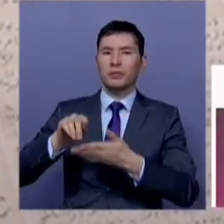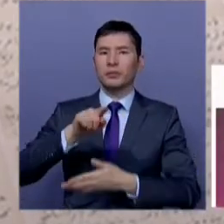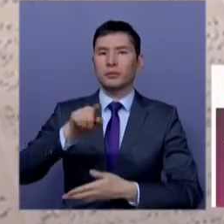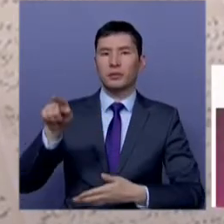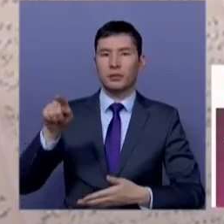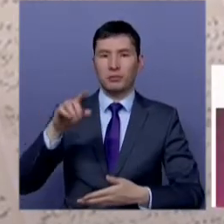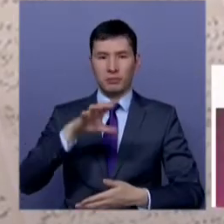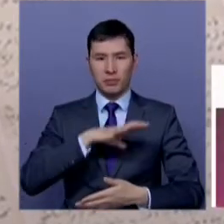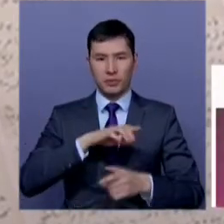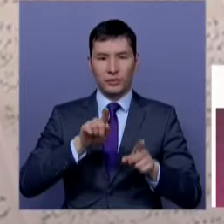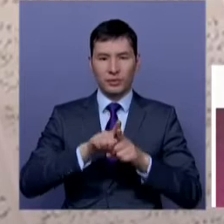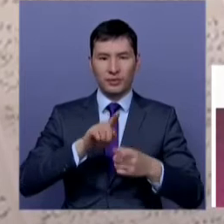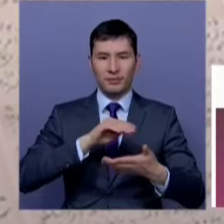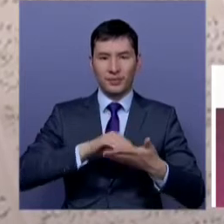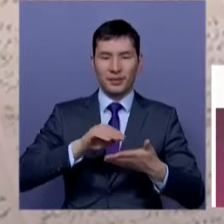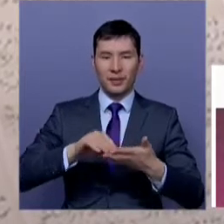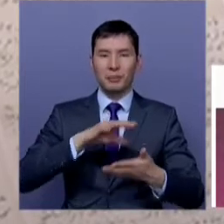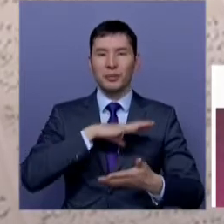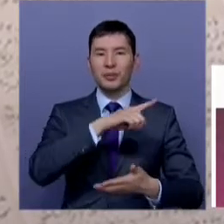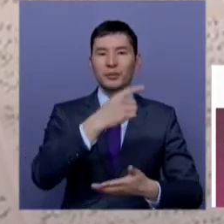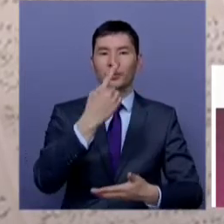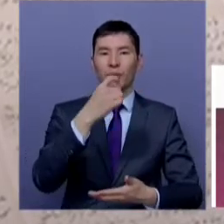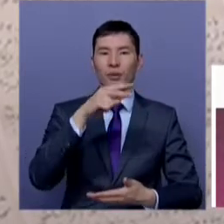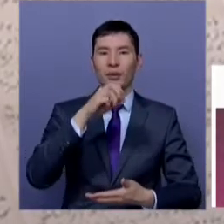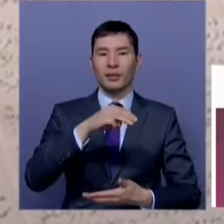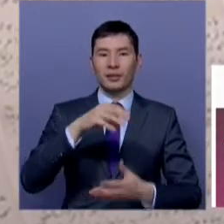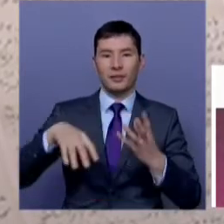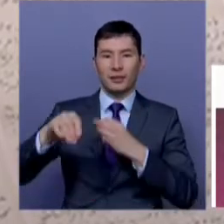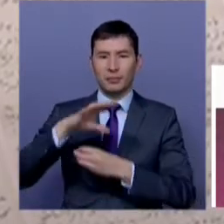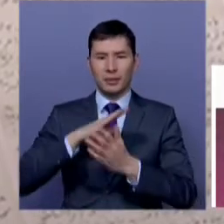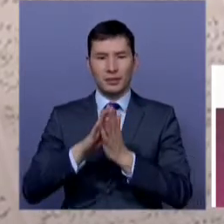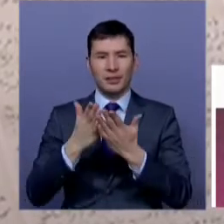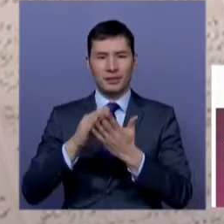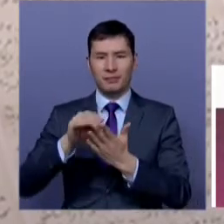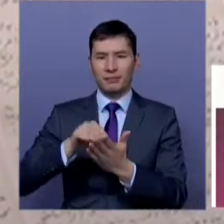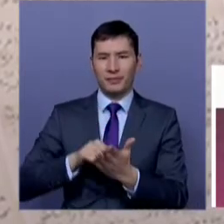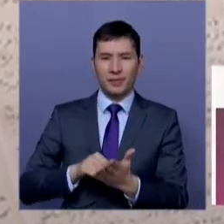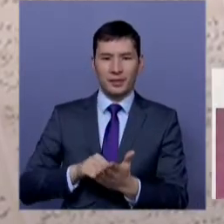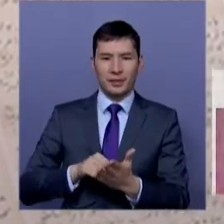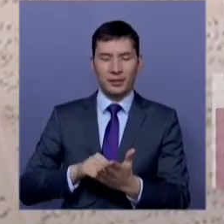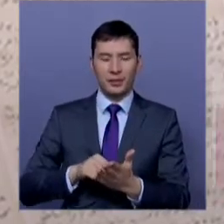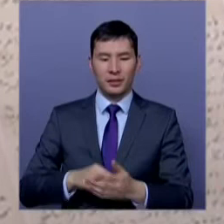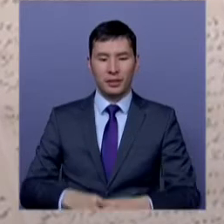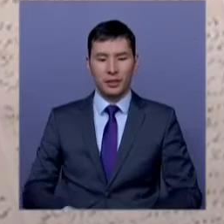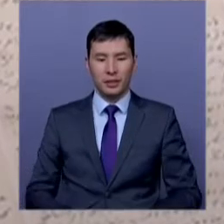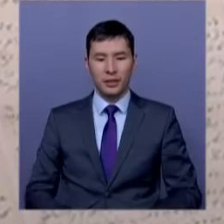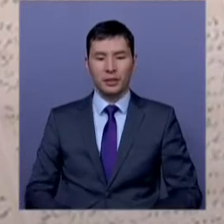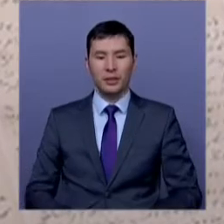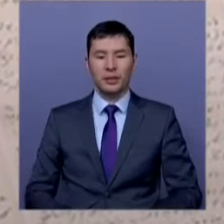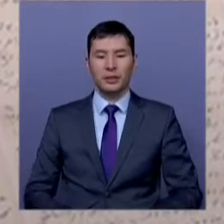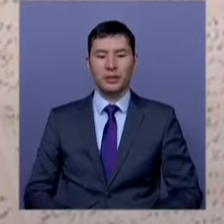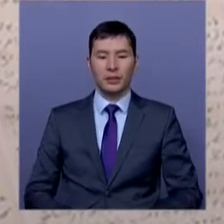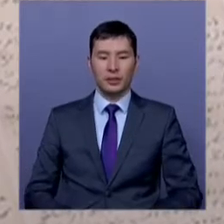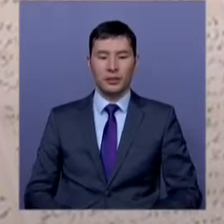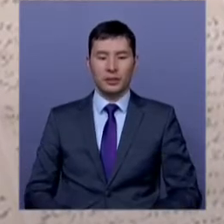шығарылған көптеген. Сол арна өлеңдері жаңағы кітап болып сол кезеңде баспадан шыққан, басылып